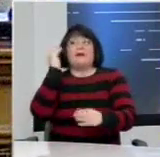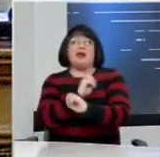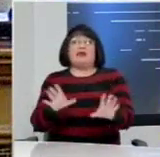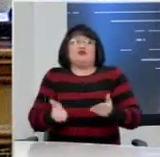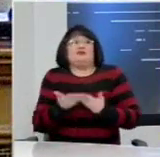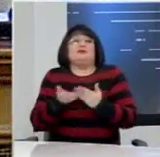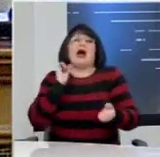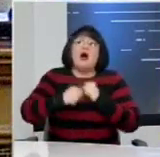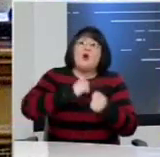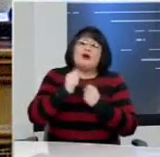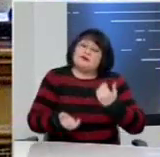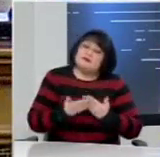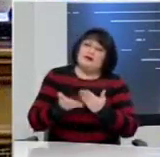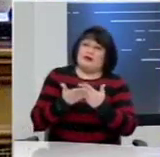τους.